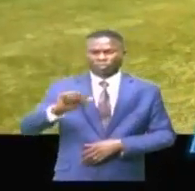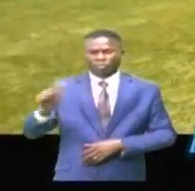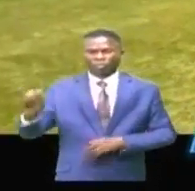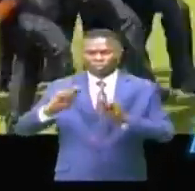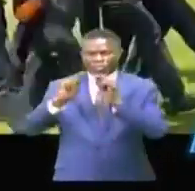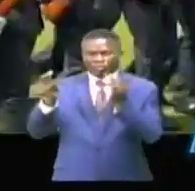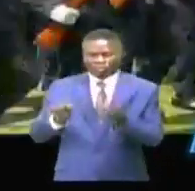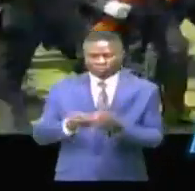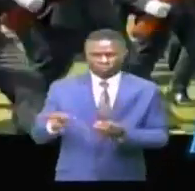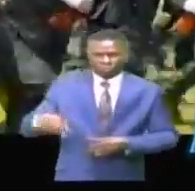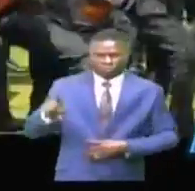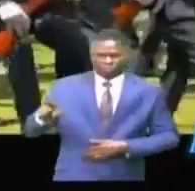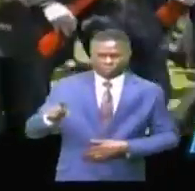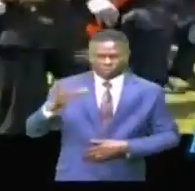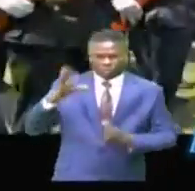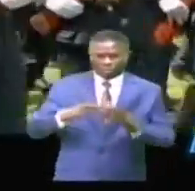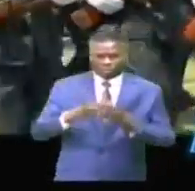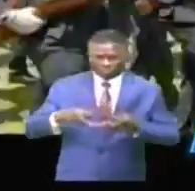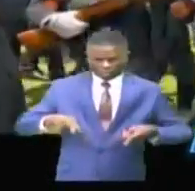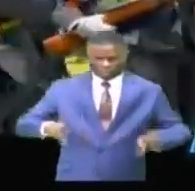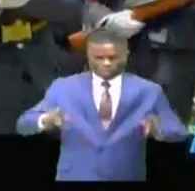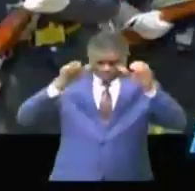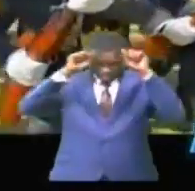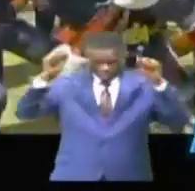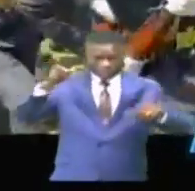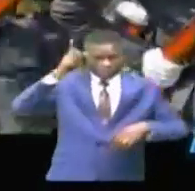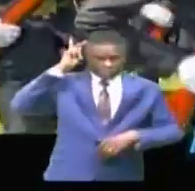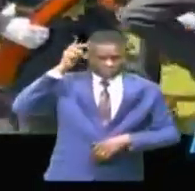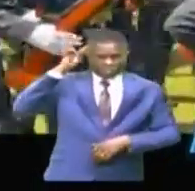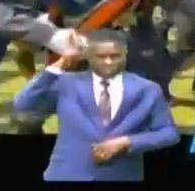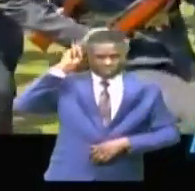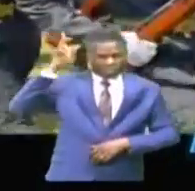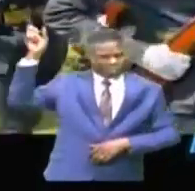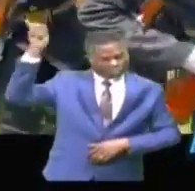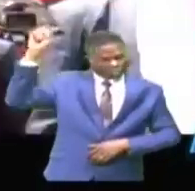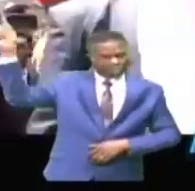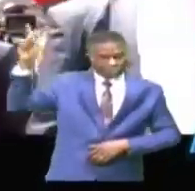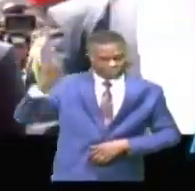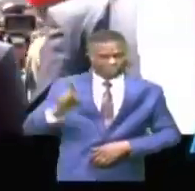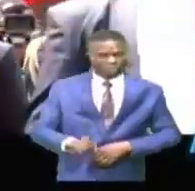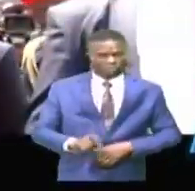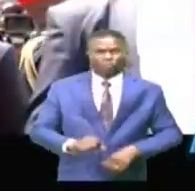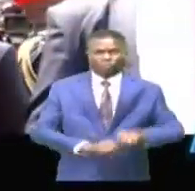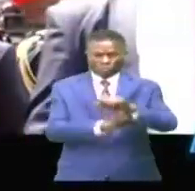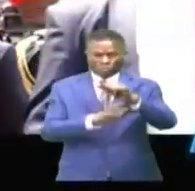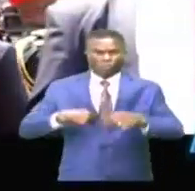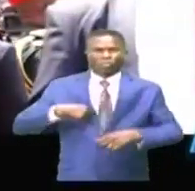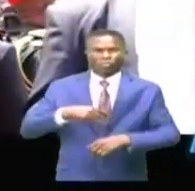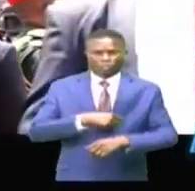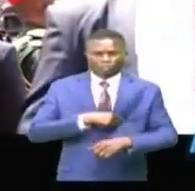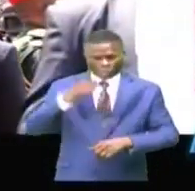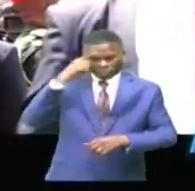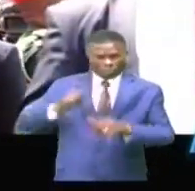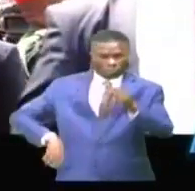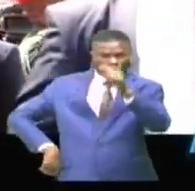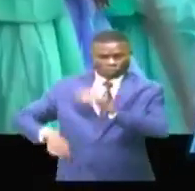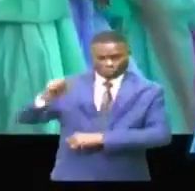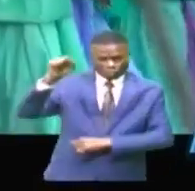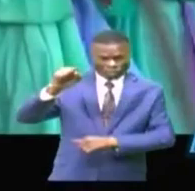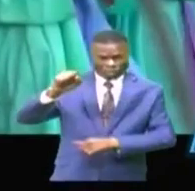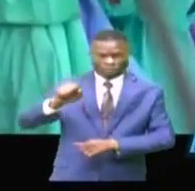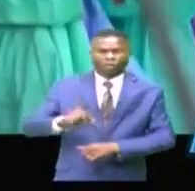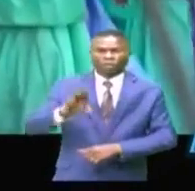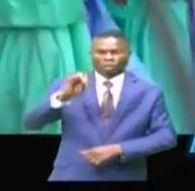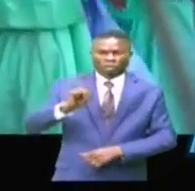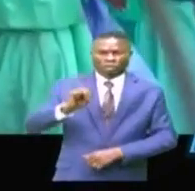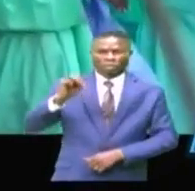régionales sous la présidence de musée Laurent Désiré Kabila les forces armées du Zimbabwe avec aux côtés des